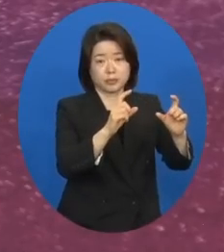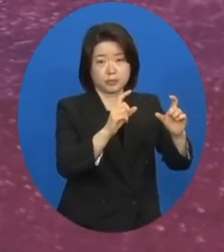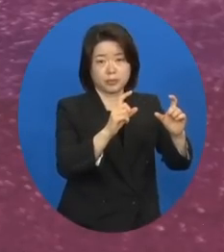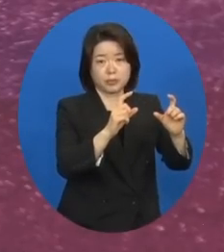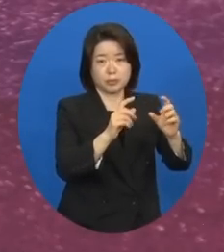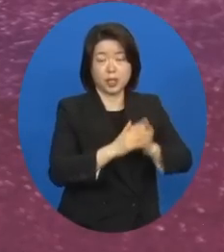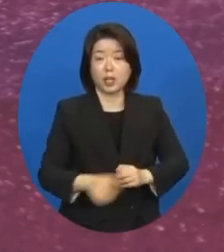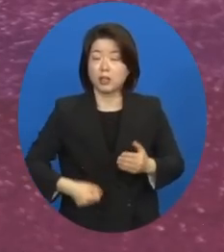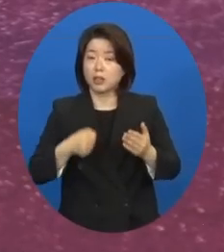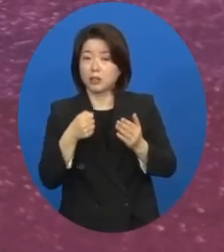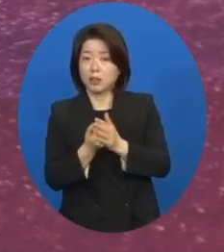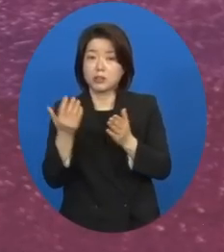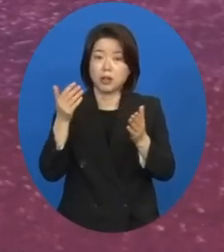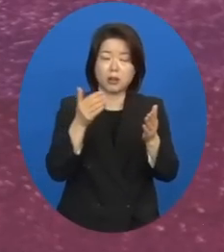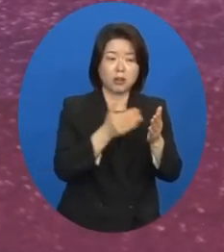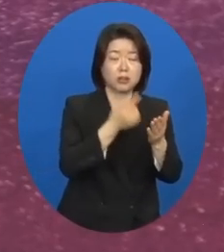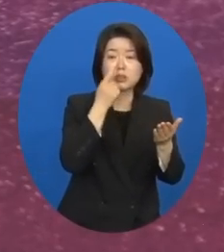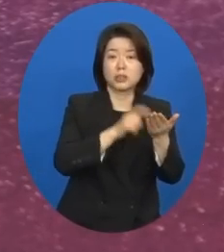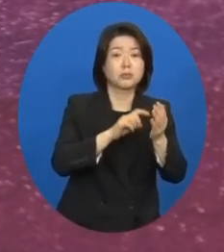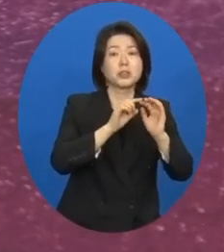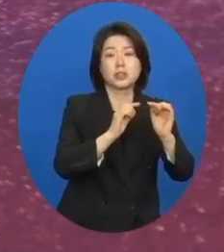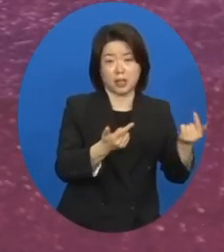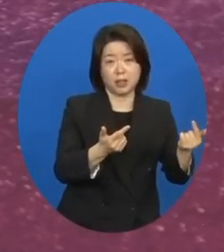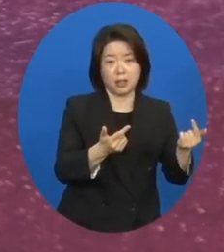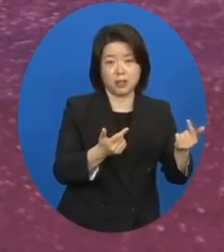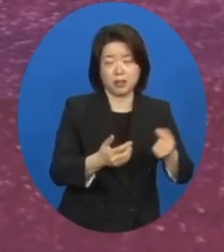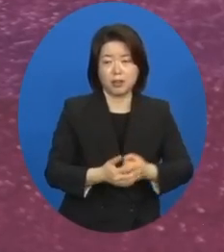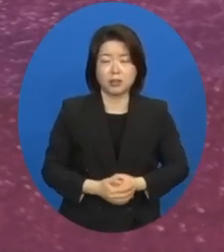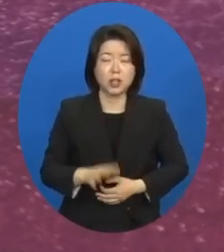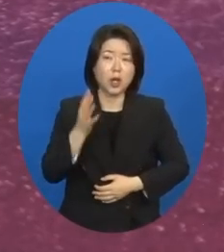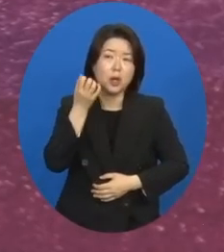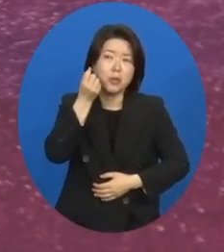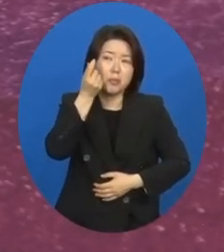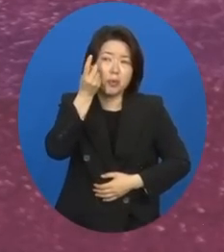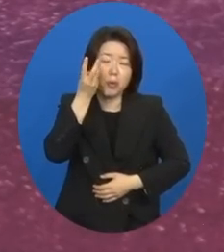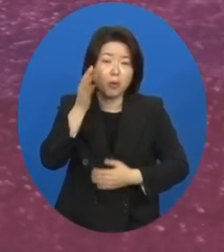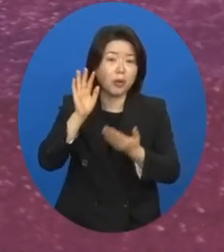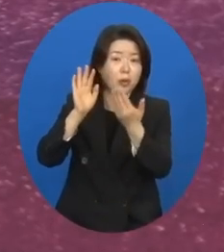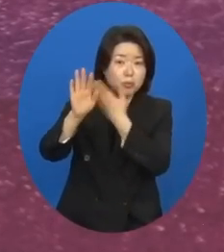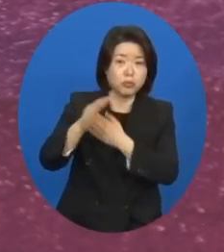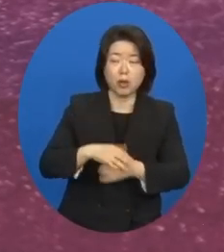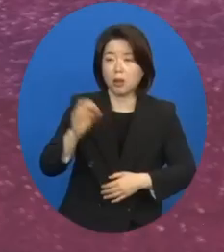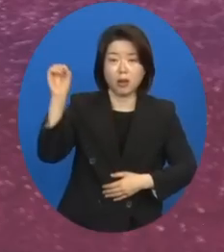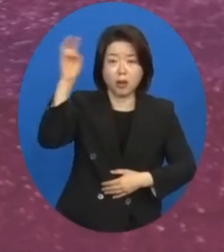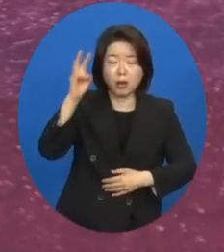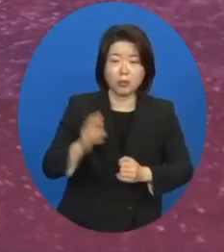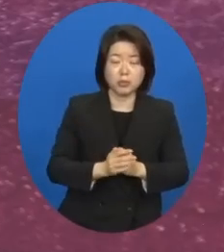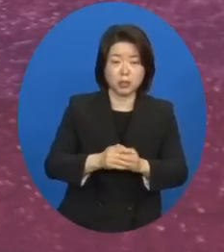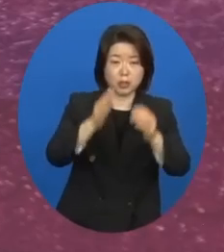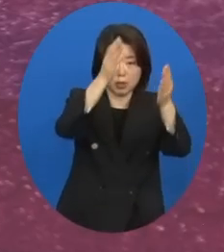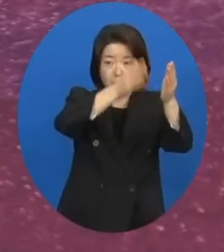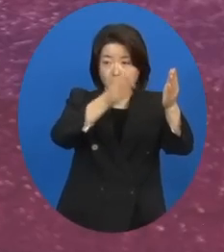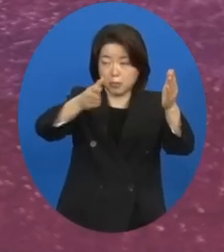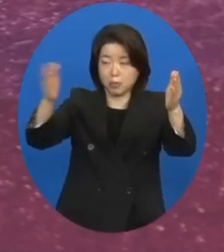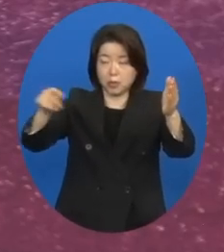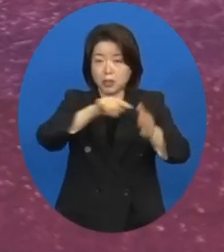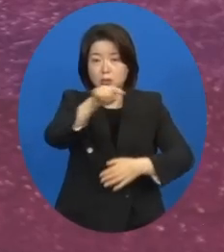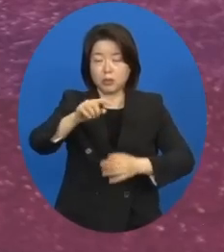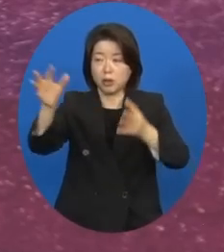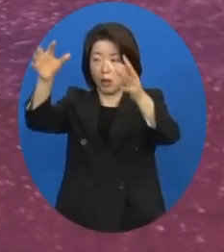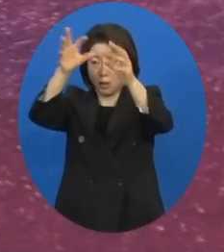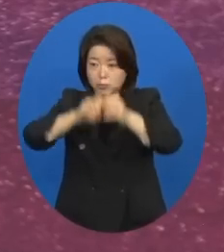이 결정을 하기까지 쉽지가 않았습니다. 그러던 몇 개월 후 갑자기 이 판넬을 이 어르신이 뜯는